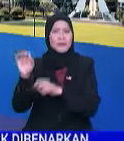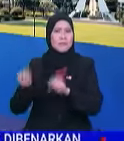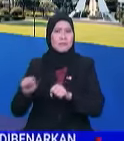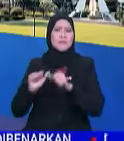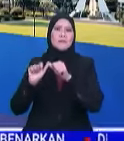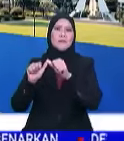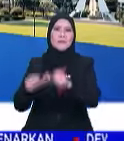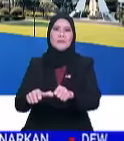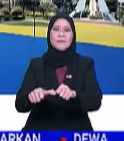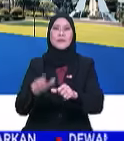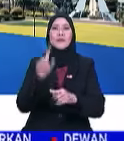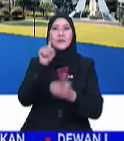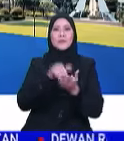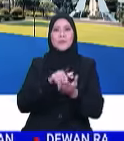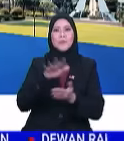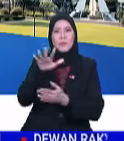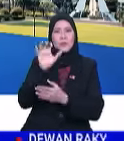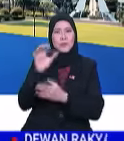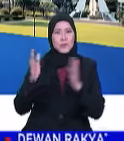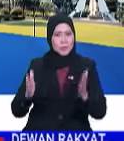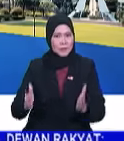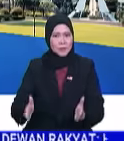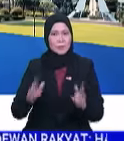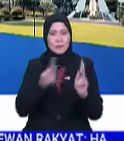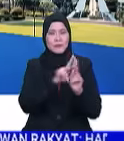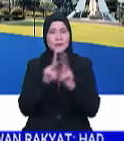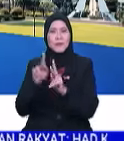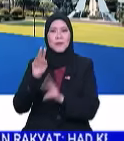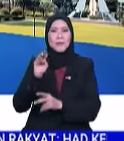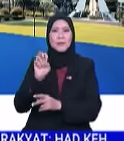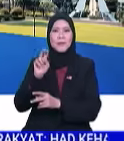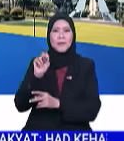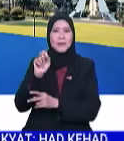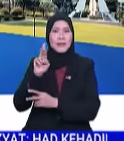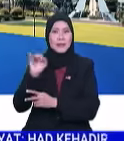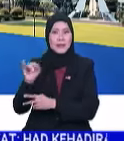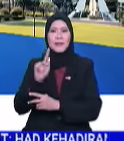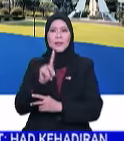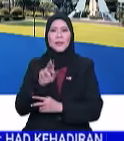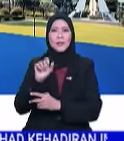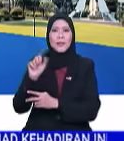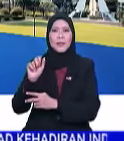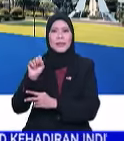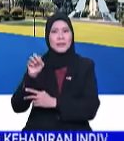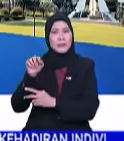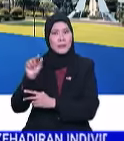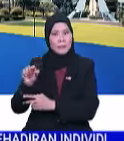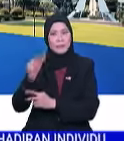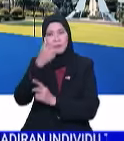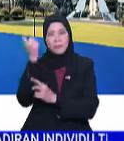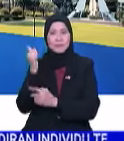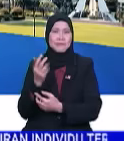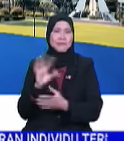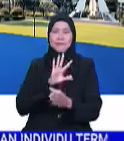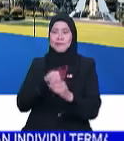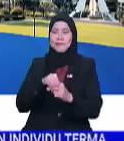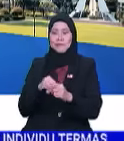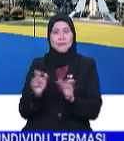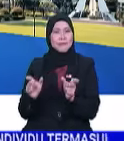diteruskan. Seramai 1,500 penduduk di Kampung Menteri Kuala Sepetang yang terlibat Perintah Kawalan